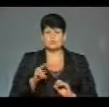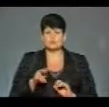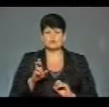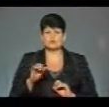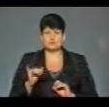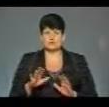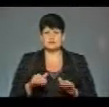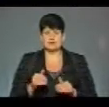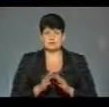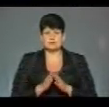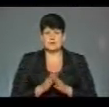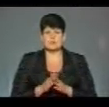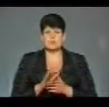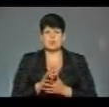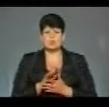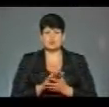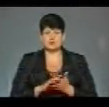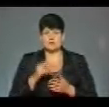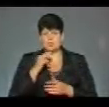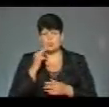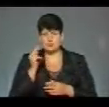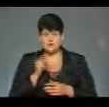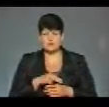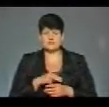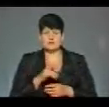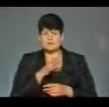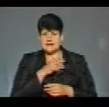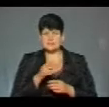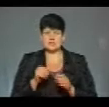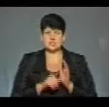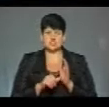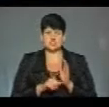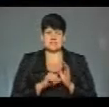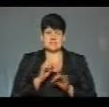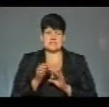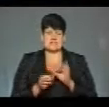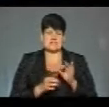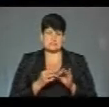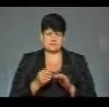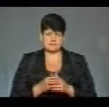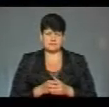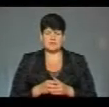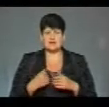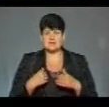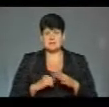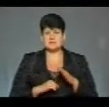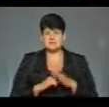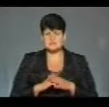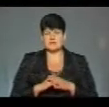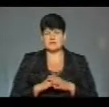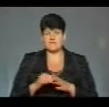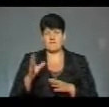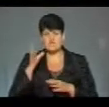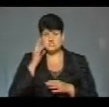клопотання про продовження обвинуваченим терміну тримання під вартою на 60 діб. Є підстави вважати, що обвинувачені в зв'язку з